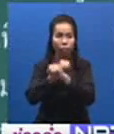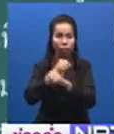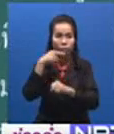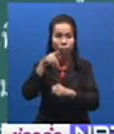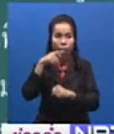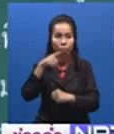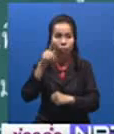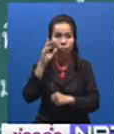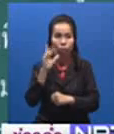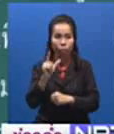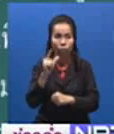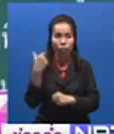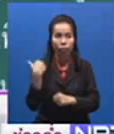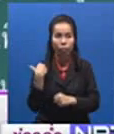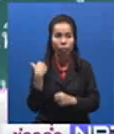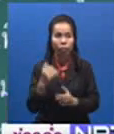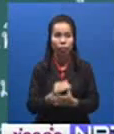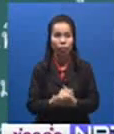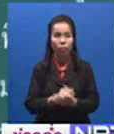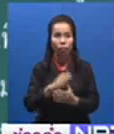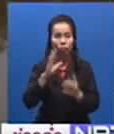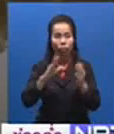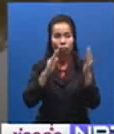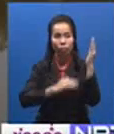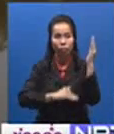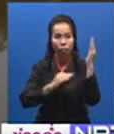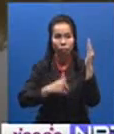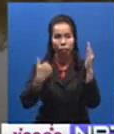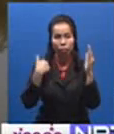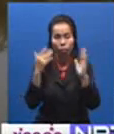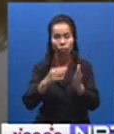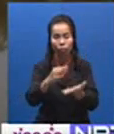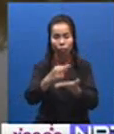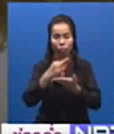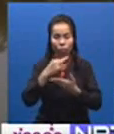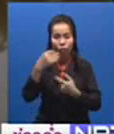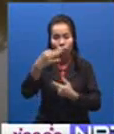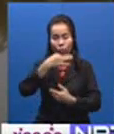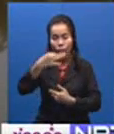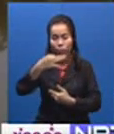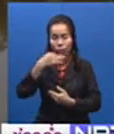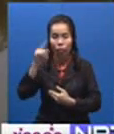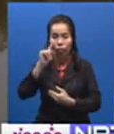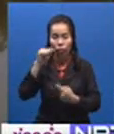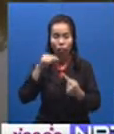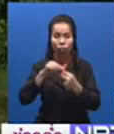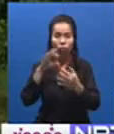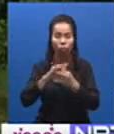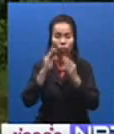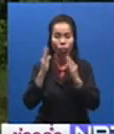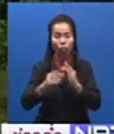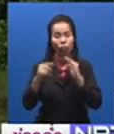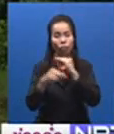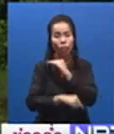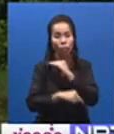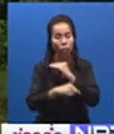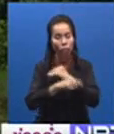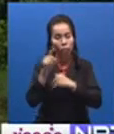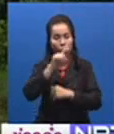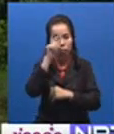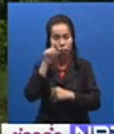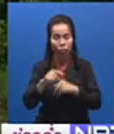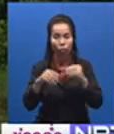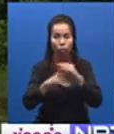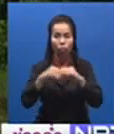ทุจริตในภาครัฐเขตพื้นที่ 9ได้รับการร้องเรียนการทุจริตโครงการการปรับปรุงอ่างเก็บน้ำชุมชนธารคีรีอำเภอ